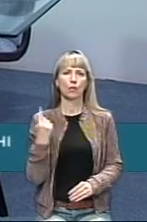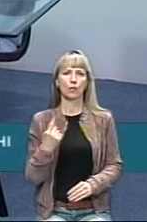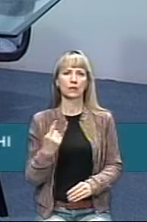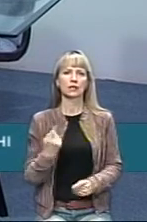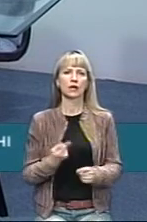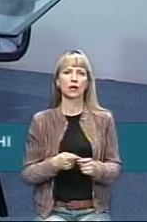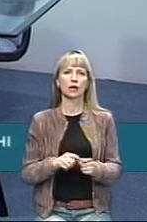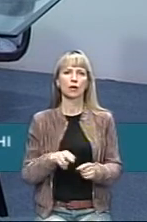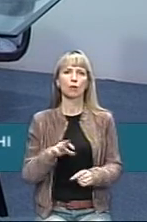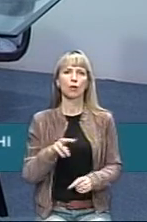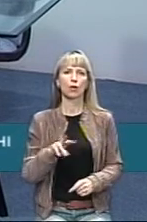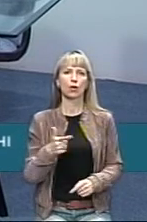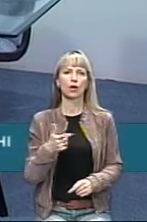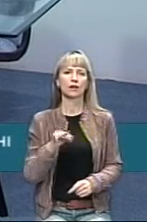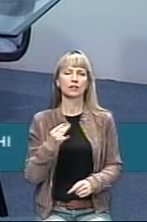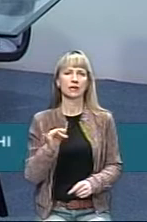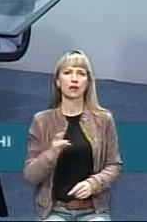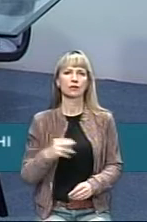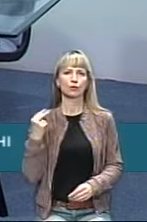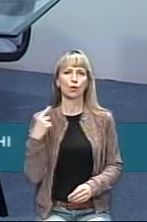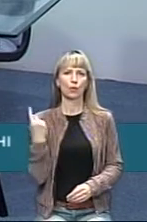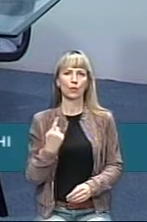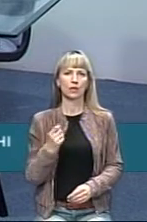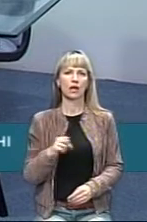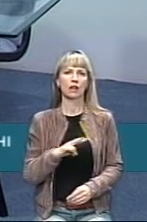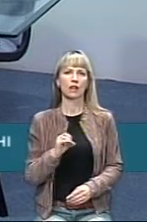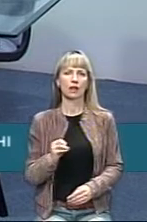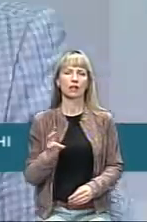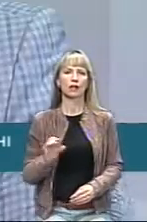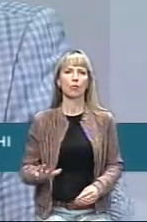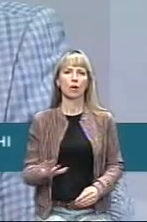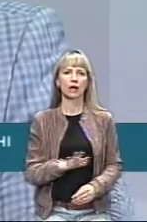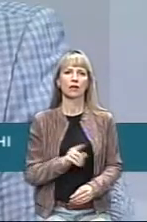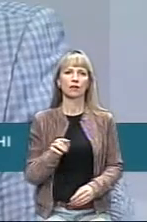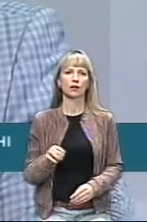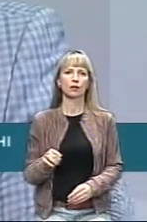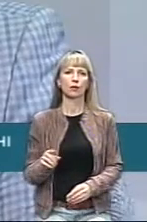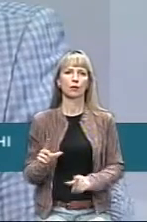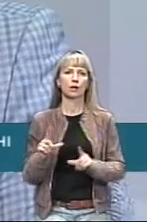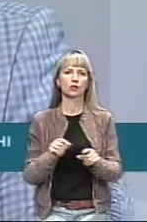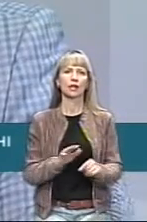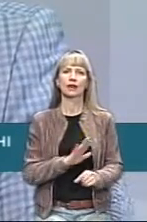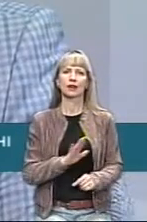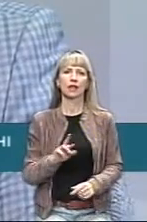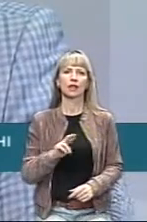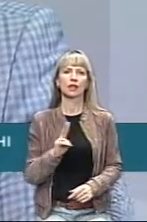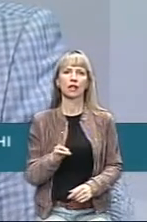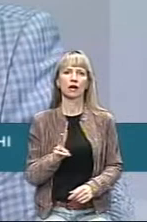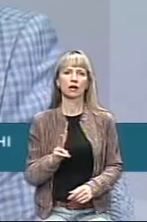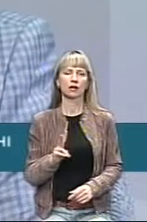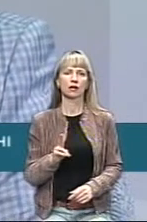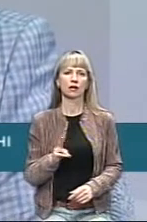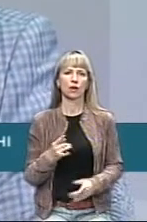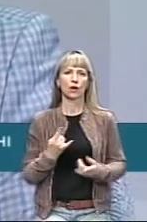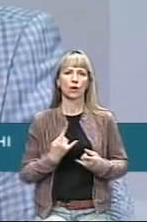це Пологівський район Запорізької області. Але на Майдан він приїжджав вже не як, ну, скажімо так, не